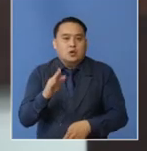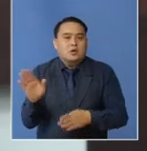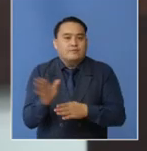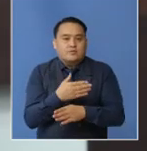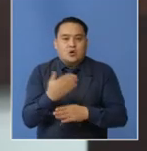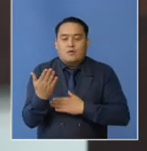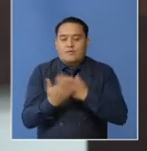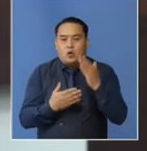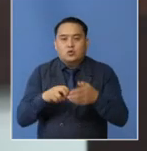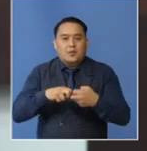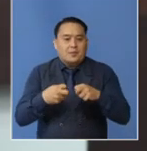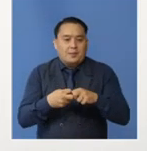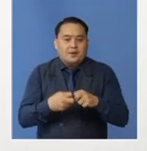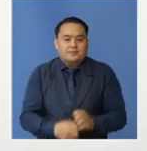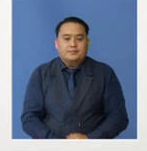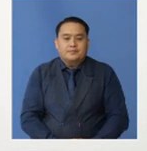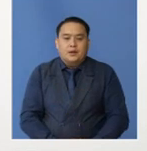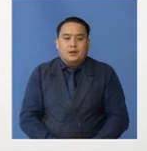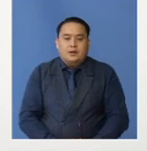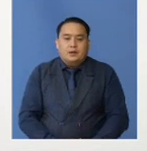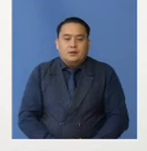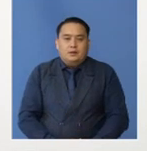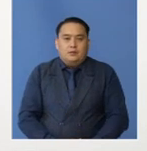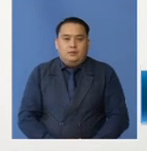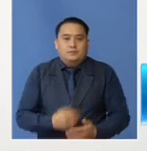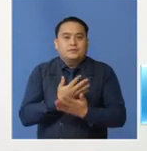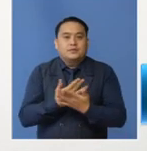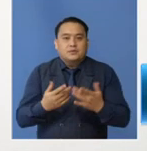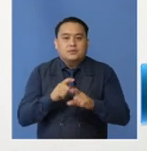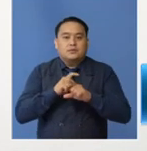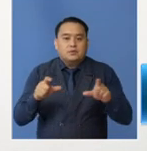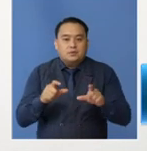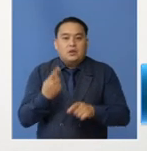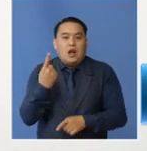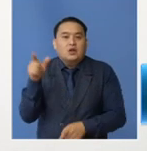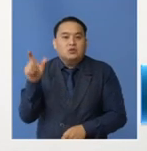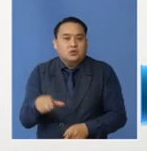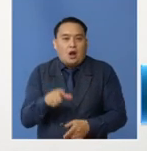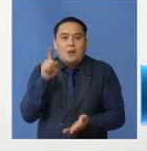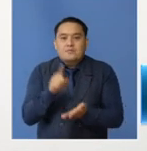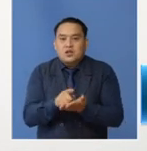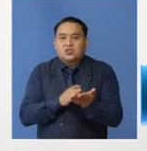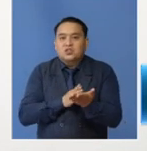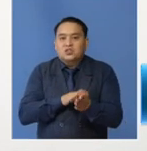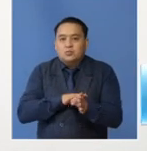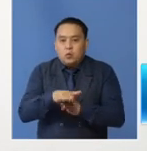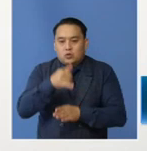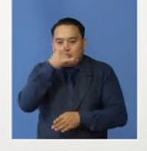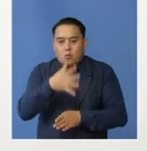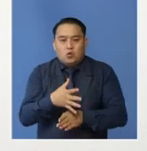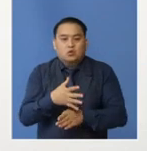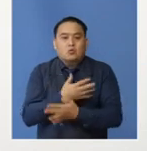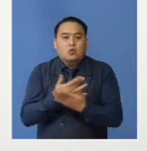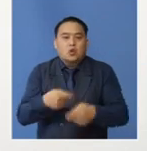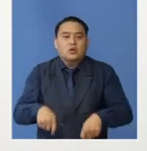все вышеуказанные проблемы? На нескольких объектах один технадзор, он не успевает свои функциональные обязанности исполнять. Поэтому приходится,